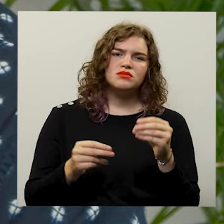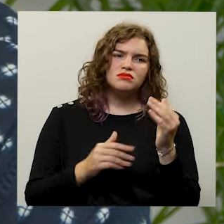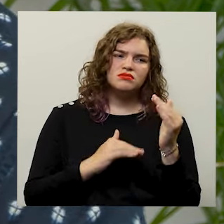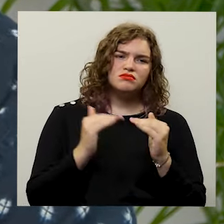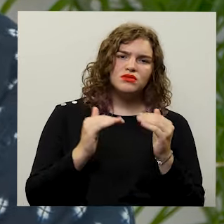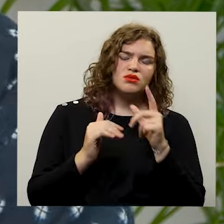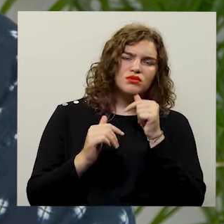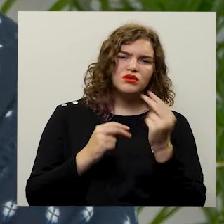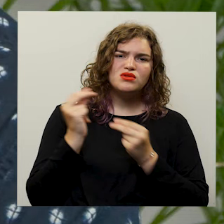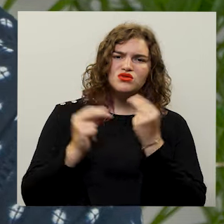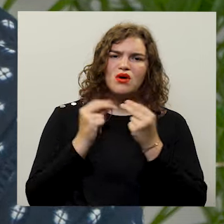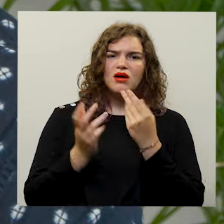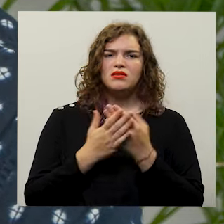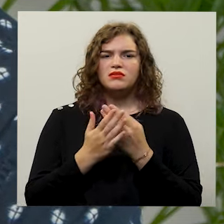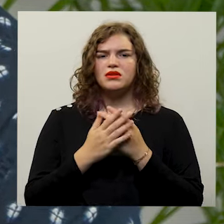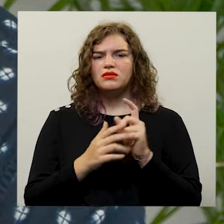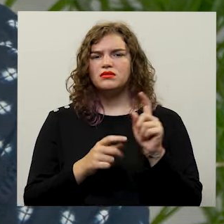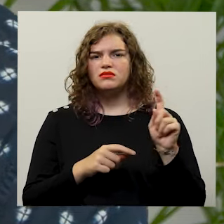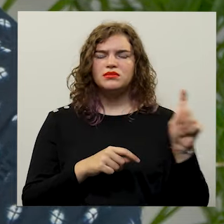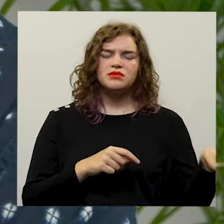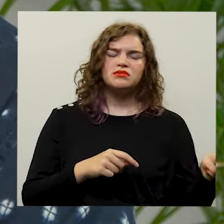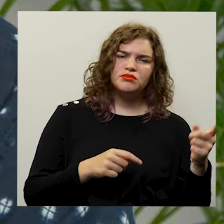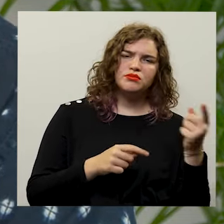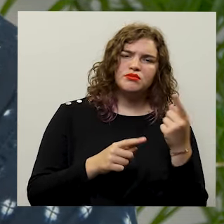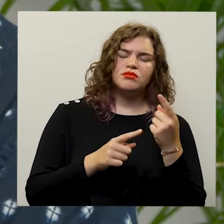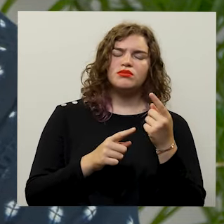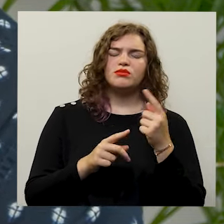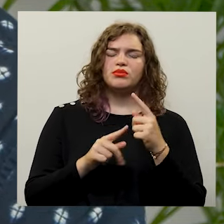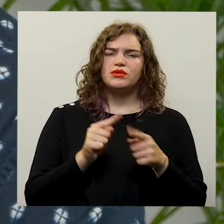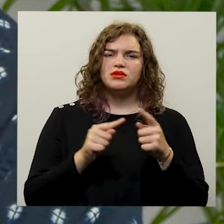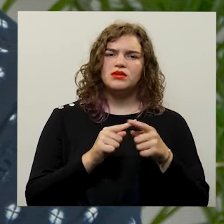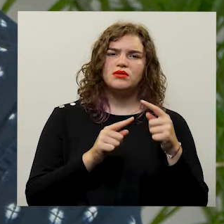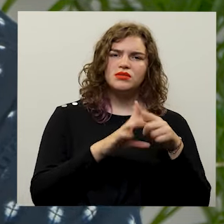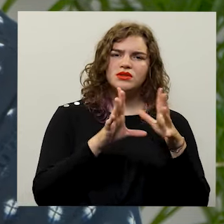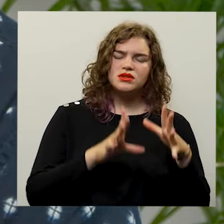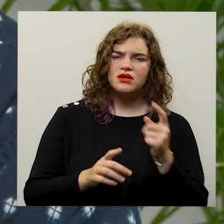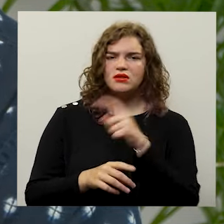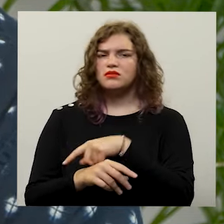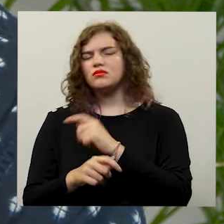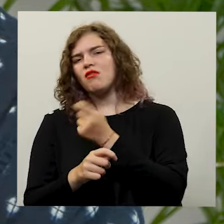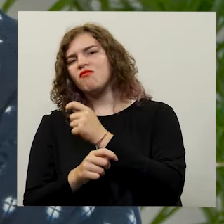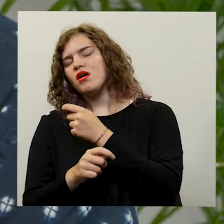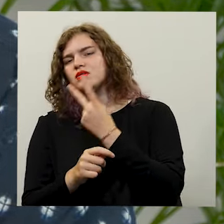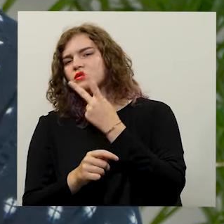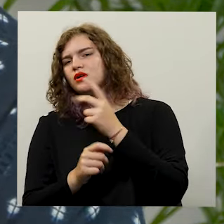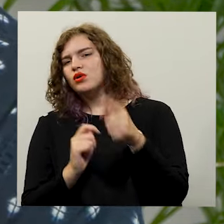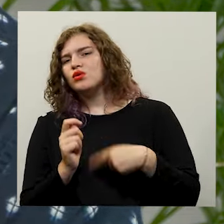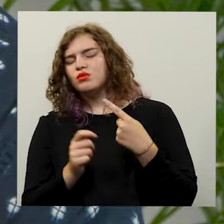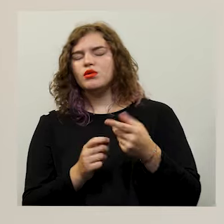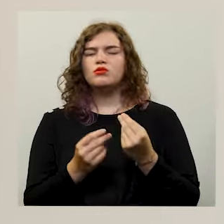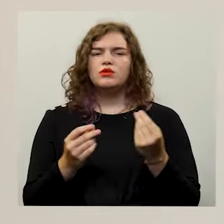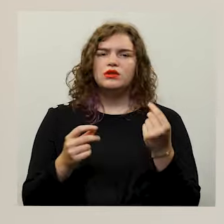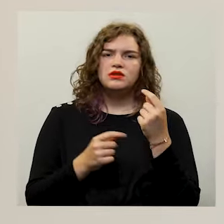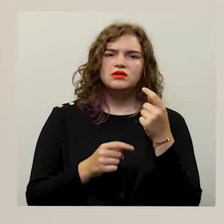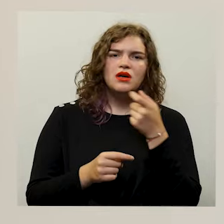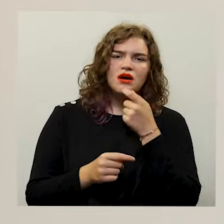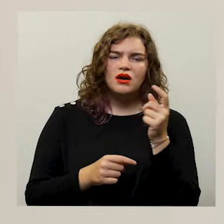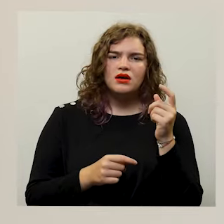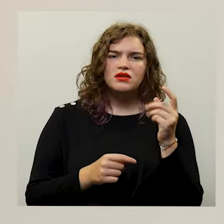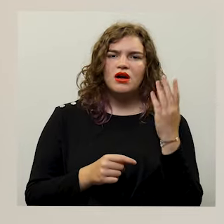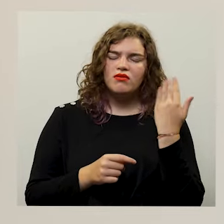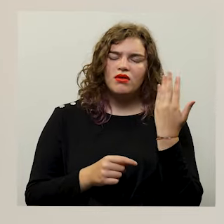mic unde se joacă un picior în biserică, un picior afară. Eu m-am dus mulți ani așa și la